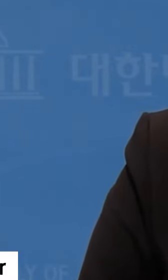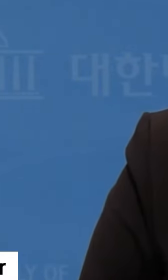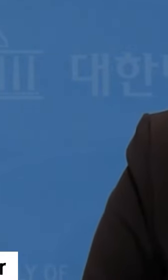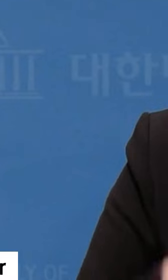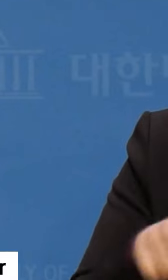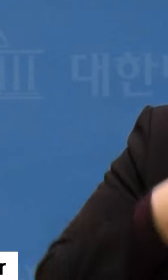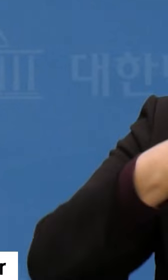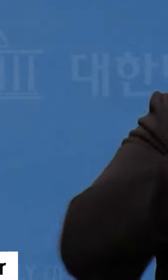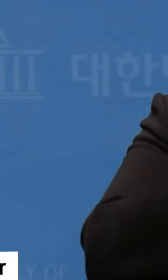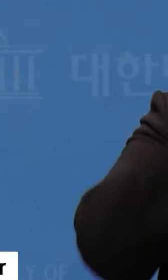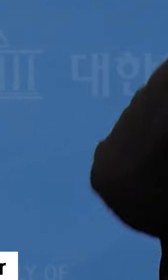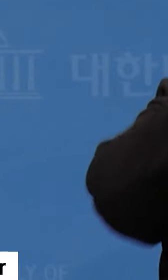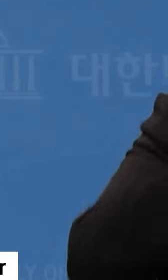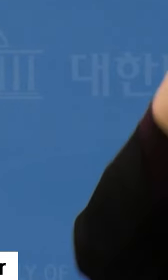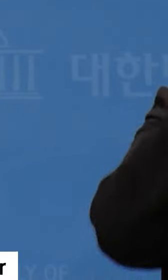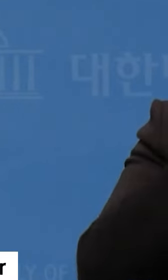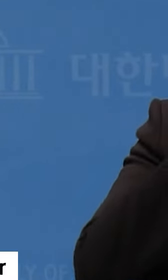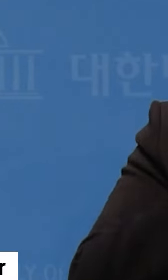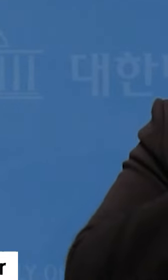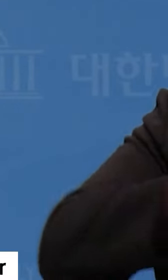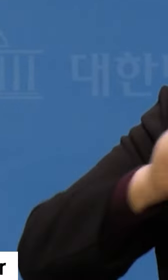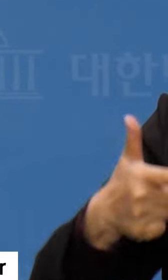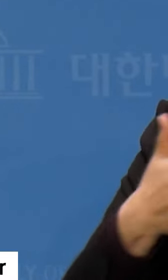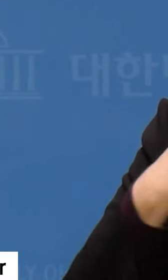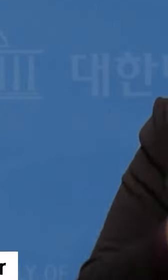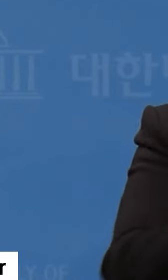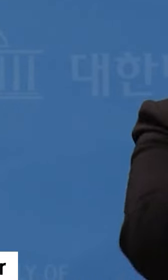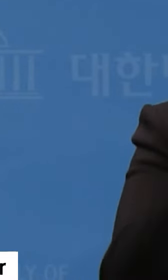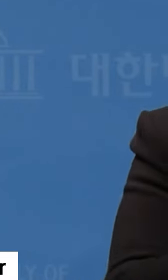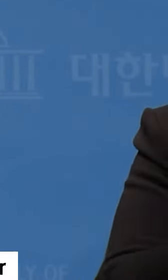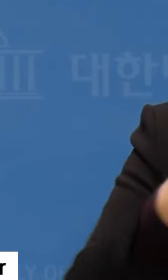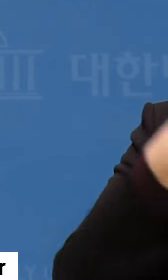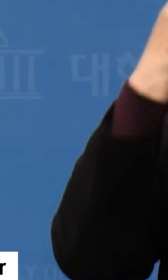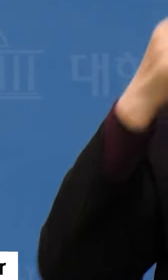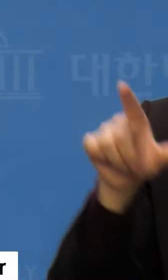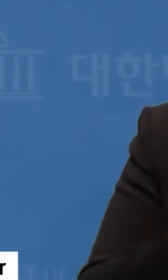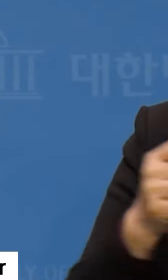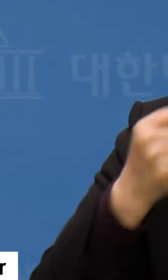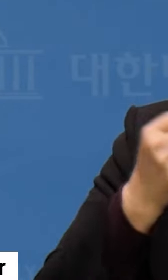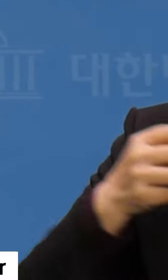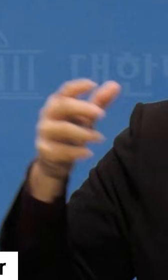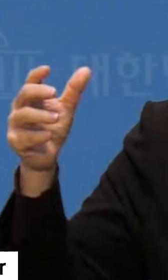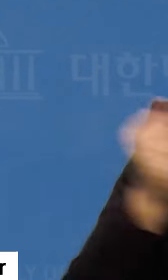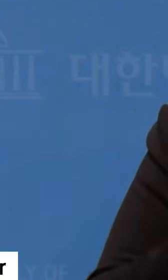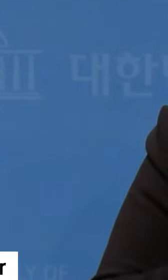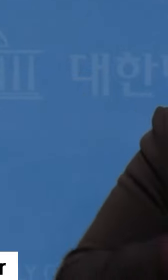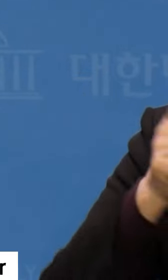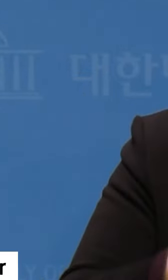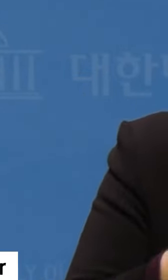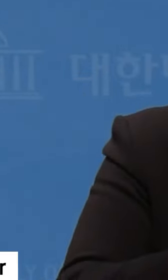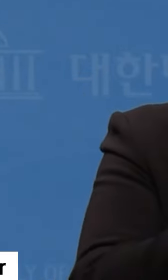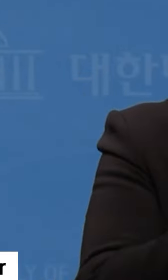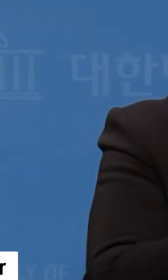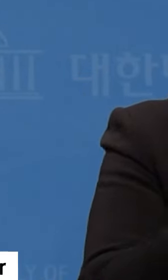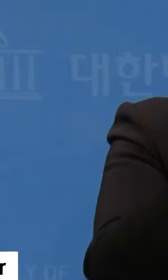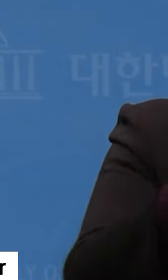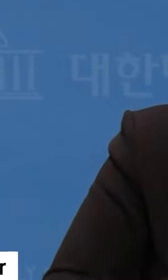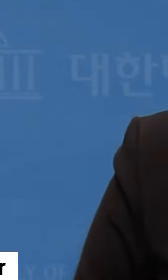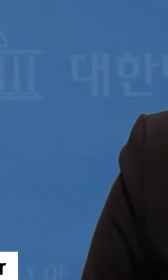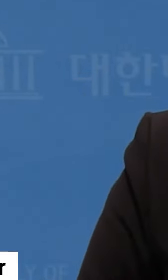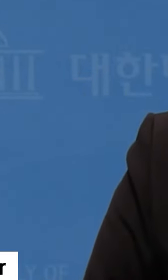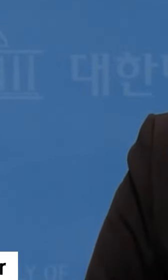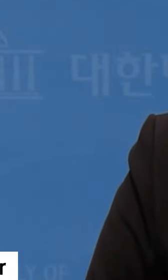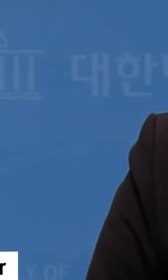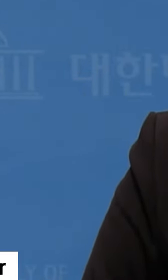단순한 약속이나 구호가 아니라 저의 삶과 신념을 바탕으로 한 굳건한 약속입니다.